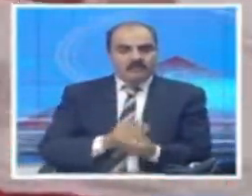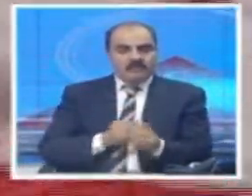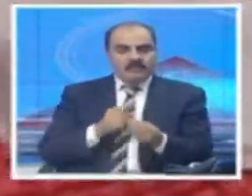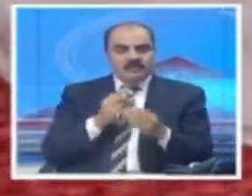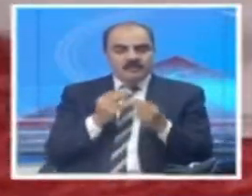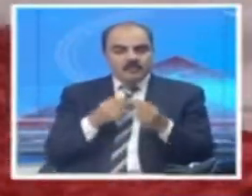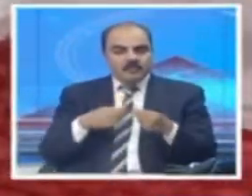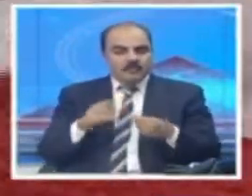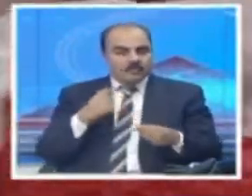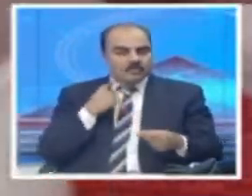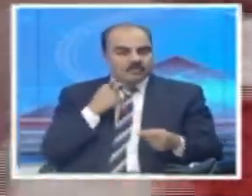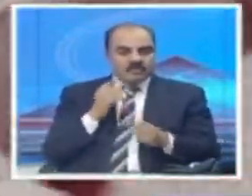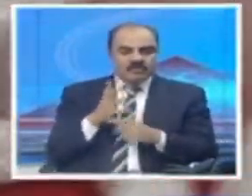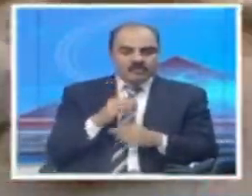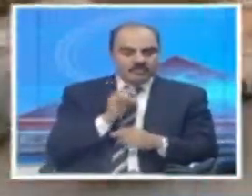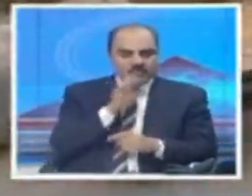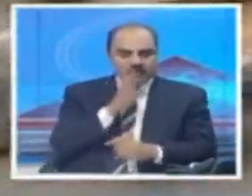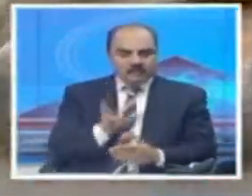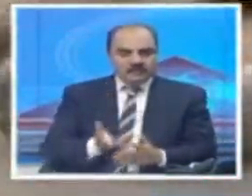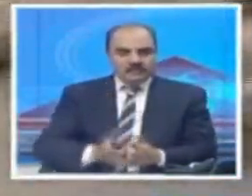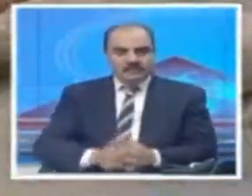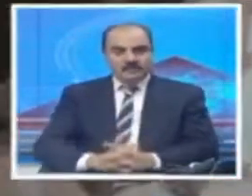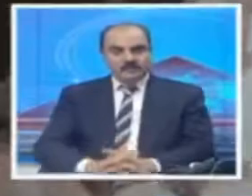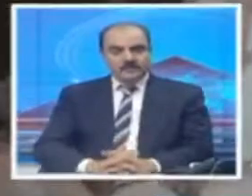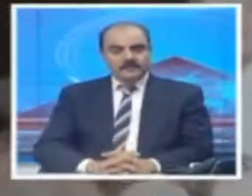من التداعيات السلبية لها.